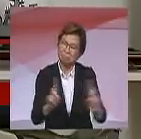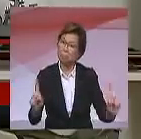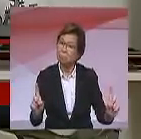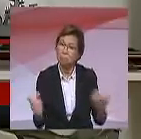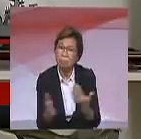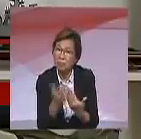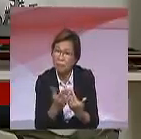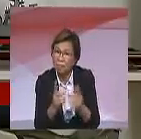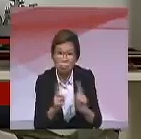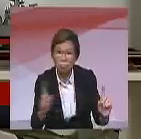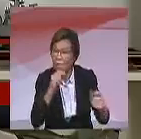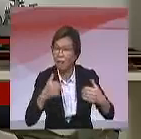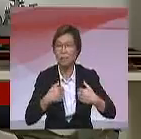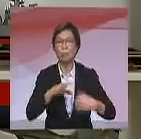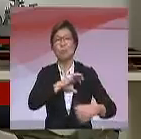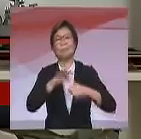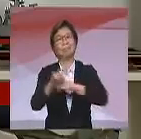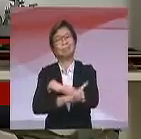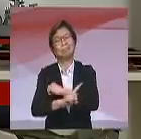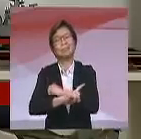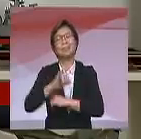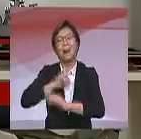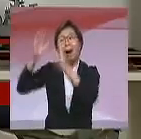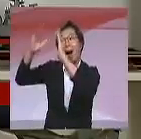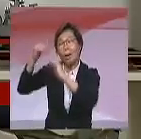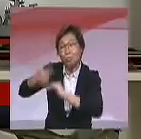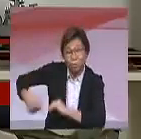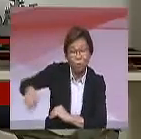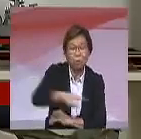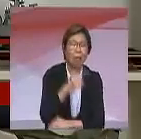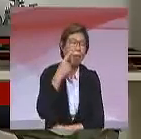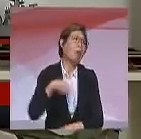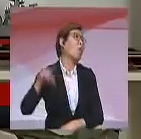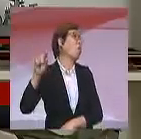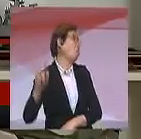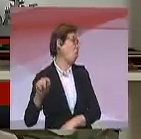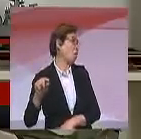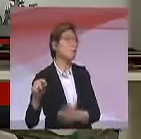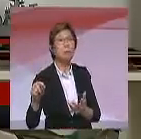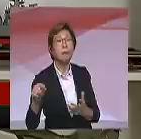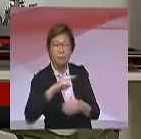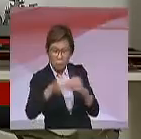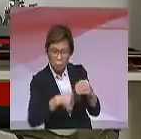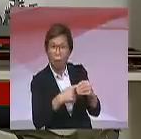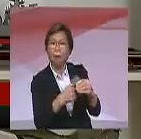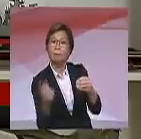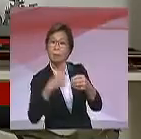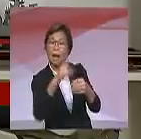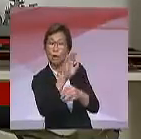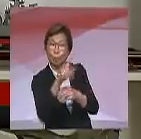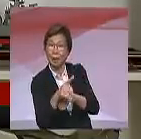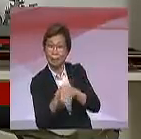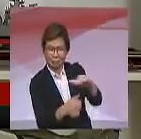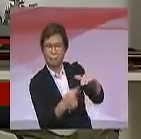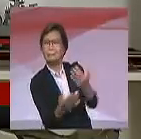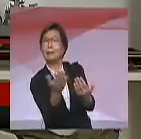sosial. Jadi saya harap orang ramai tidak mengambil ringan tentang SOP asas ini yang